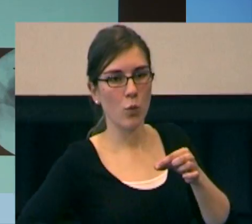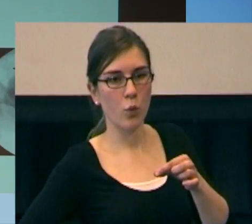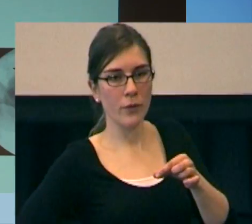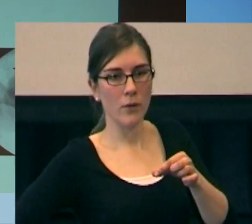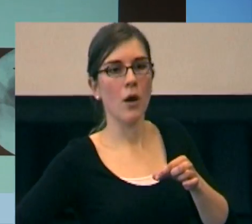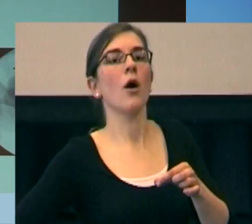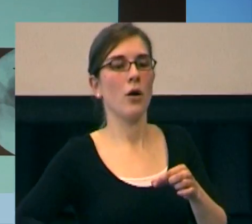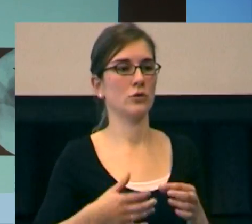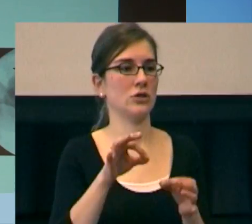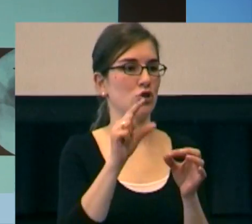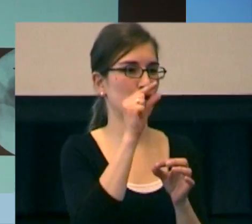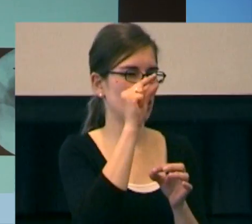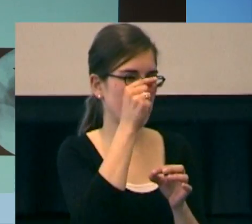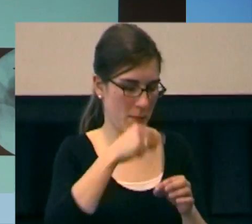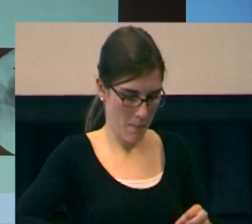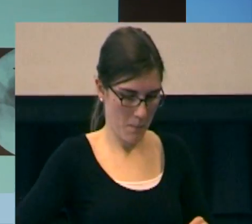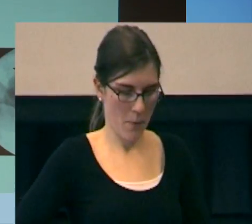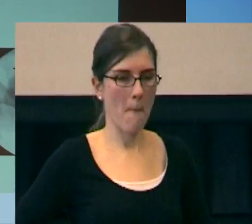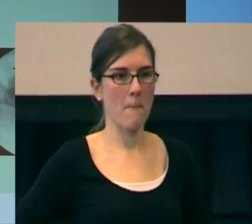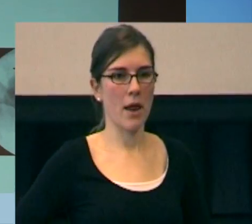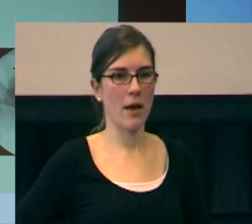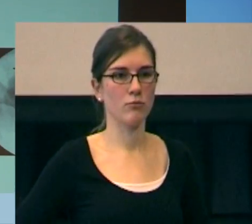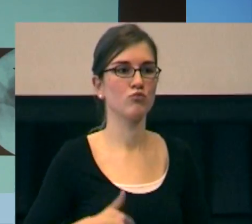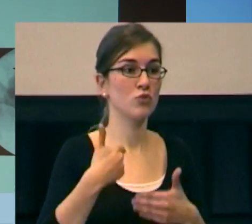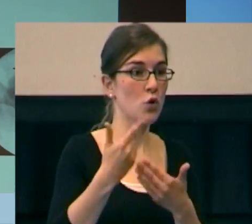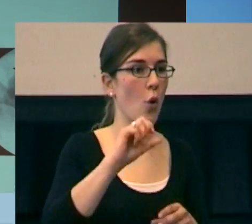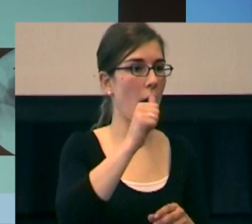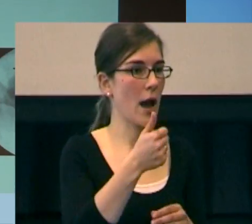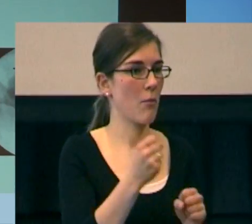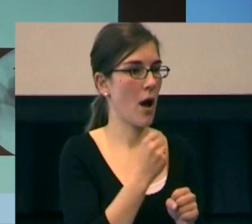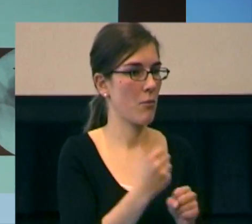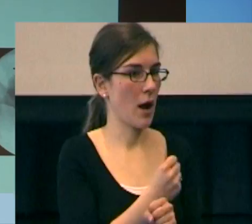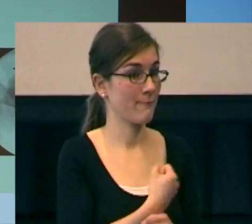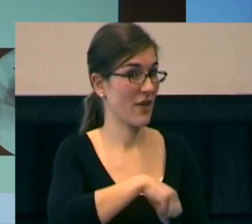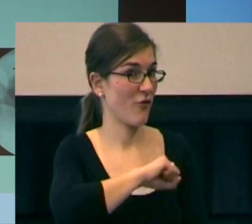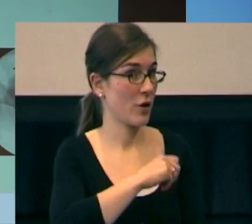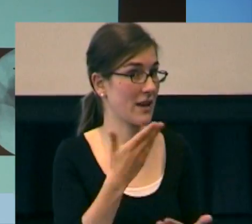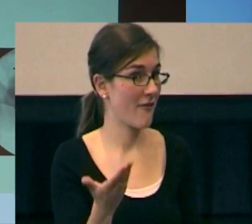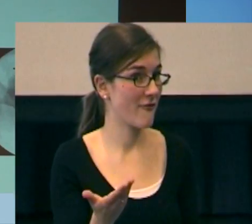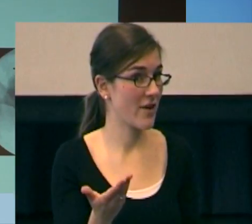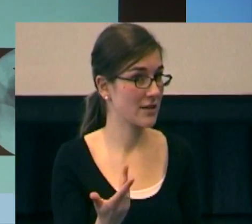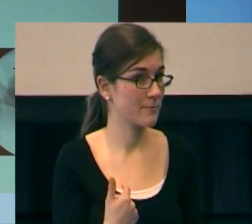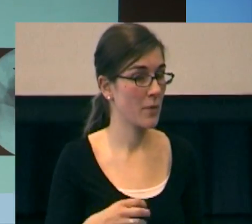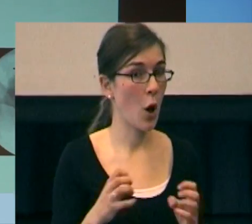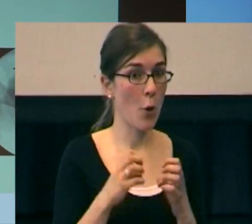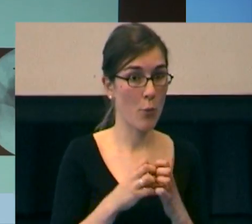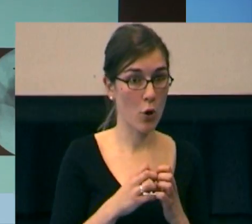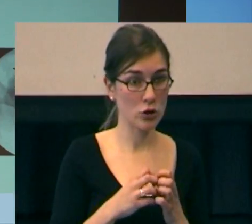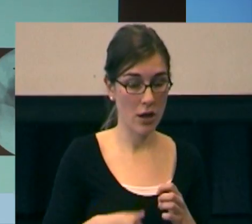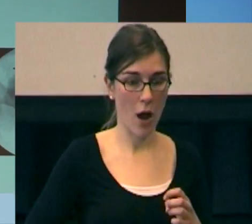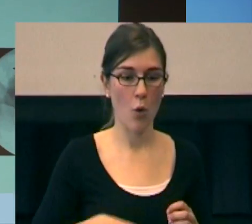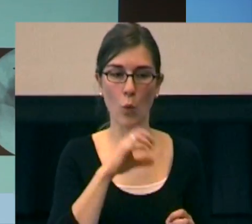Das ist eine Behandlung, die wird einmal durchgeführt. Der Vorteil ist, sie kriegen in der Prostata eine sehr hohe Strahlendosis